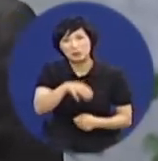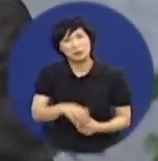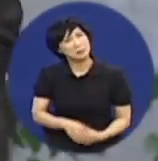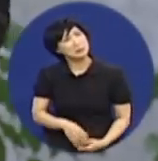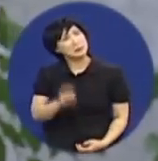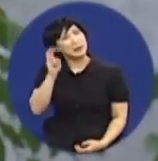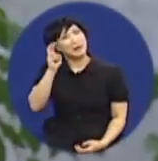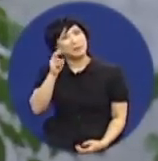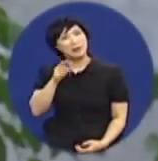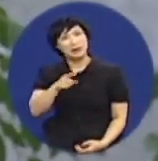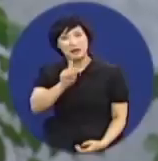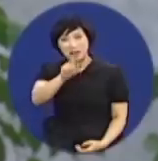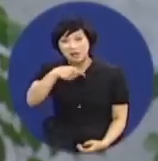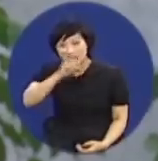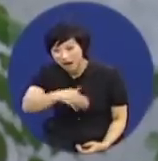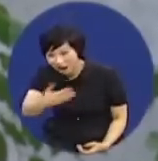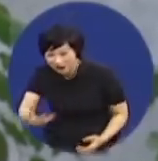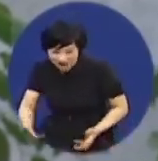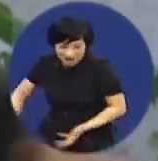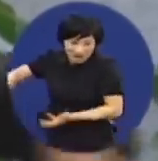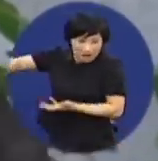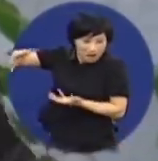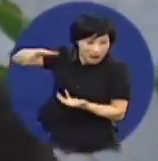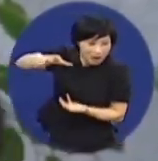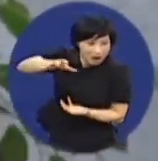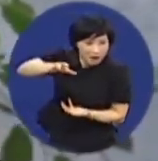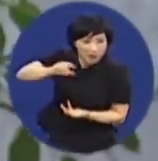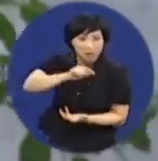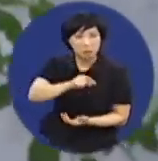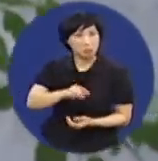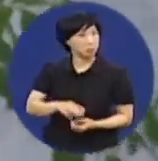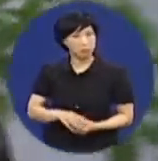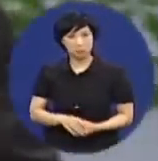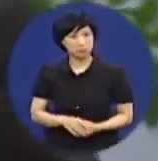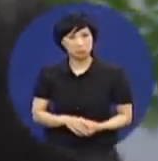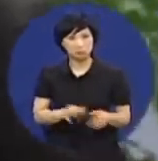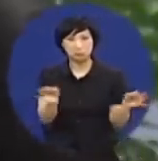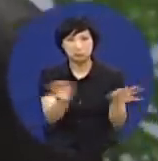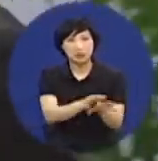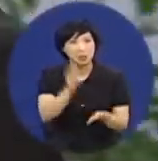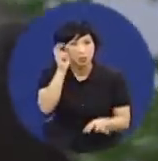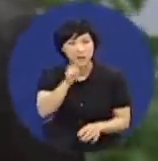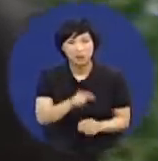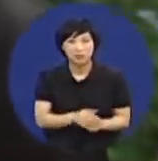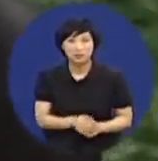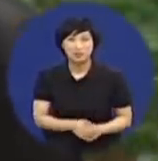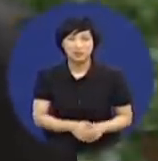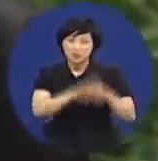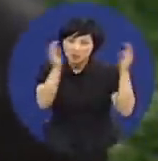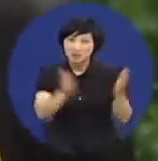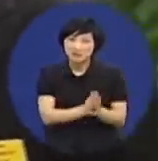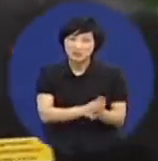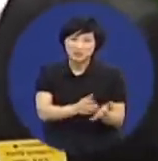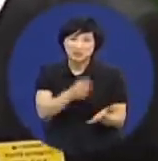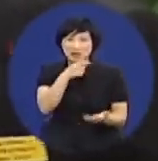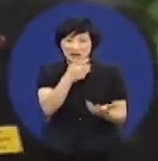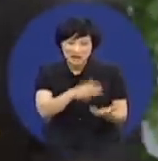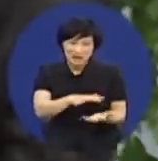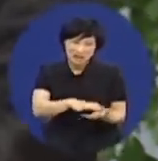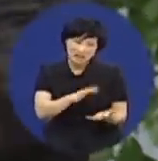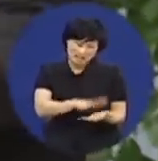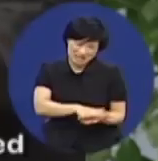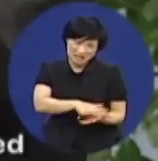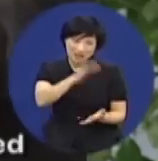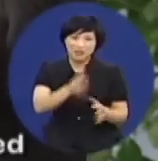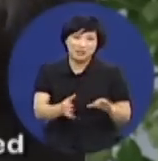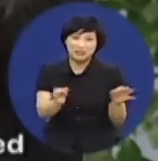を冷やすことができるでしょう。ソウル半岸の水を浴びせかけても、その中では熱い水となってしま